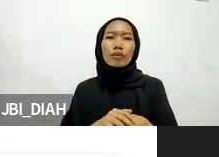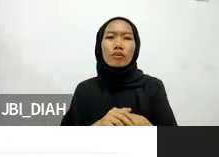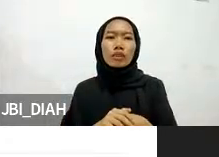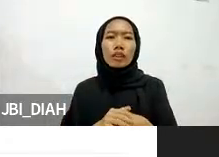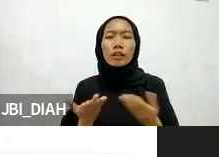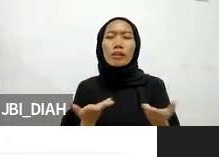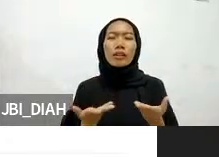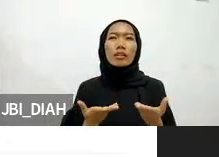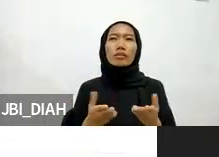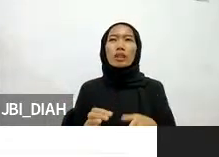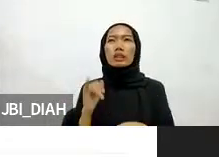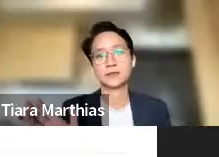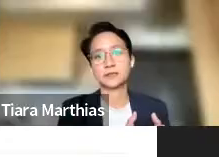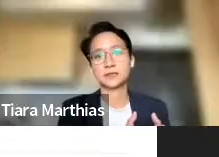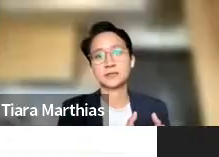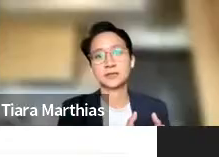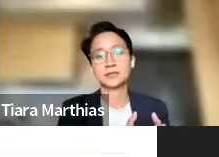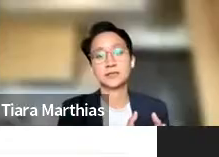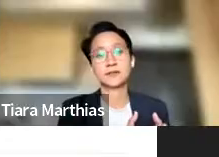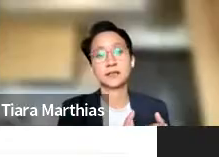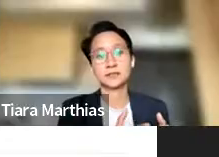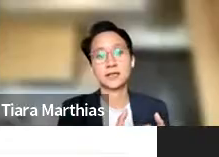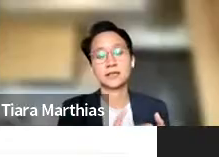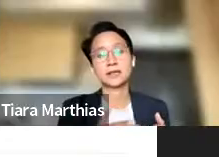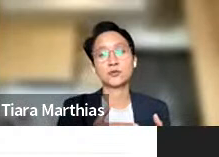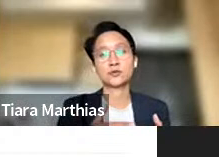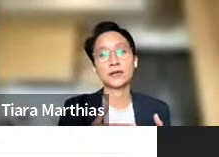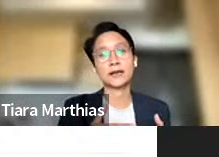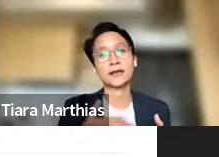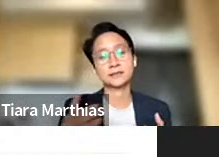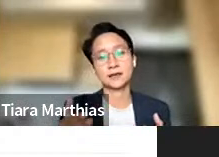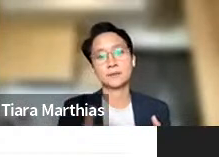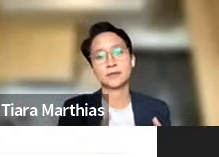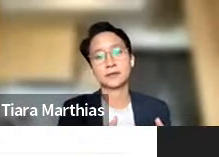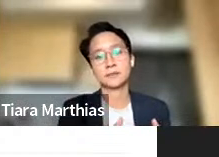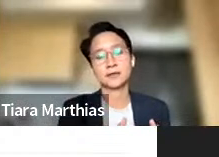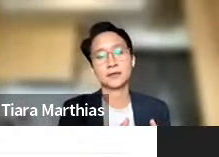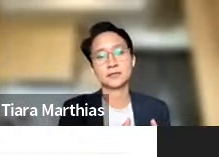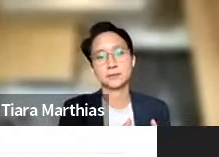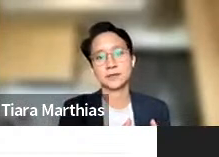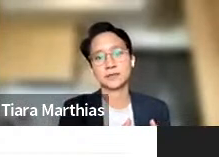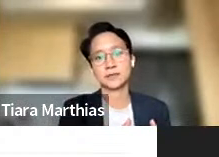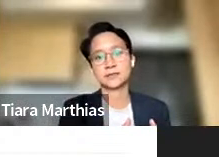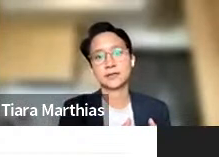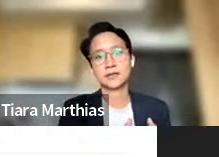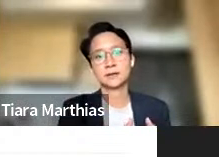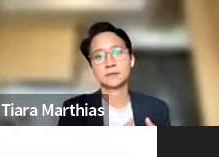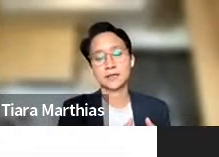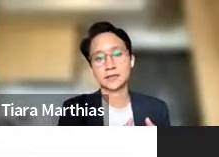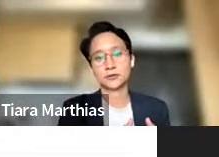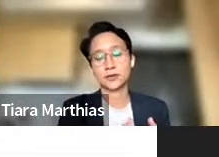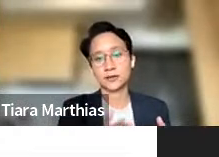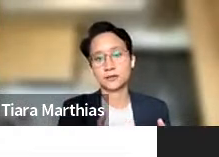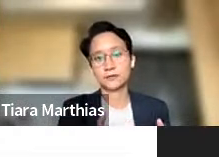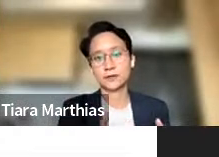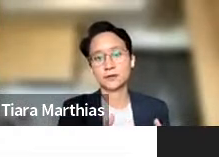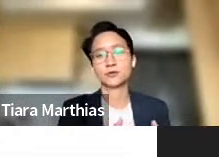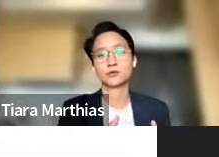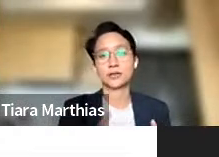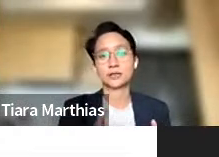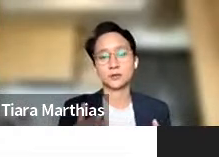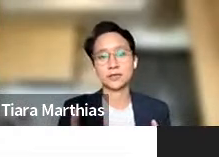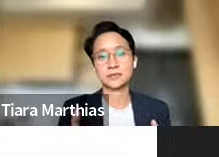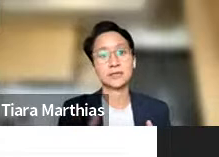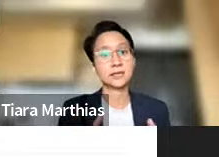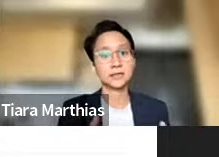aksesibilitas lainnya, termasuk aksesibilitas dari segi finansial yang dibutuhkan ekstra bagi penyandang disabilitas. Misalnya untuk caregiver,